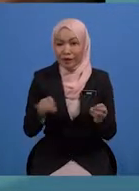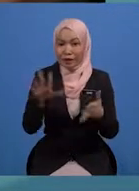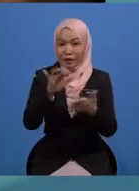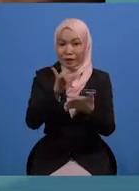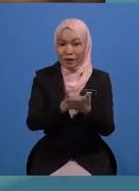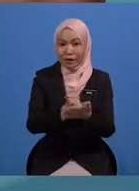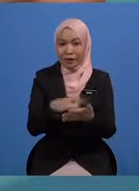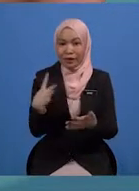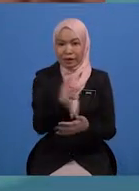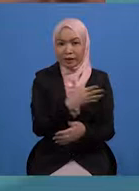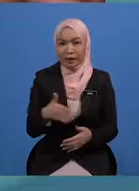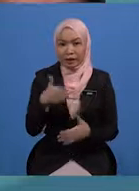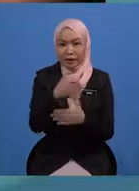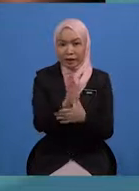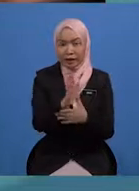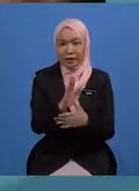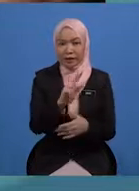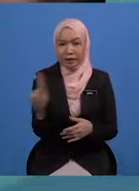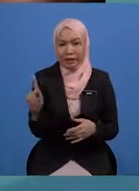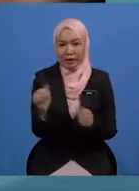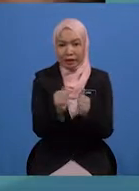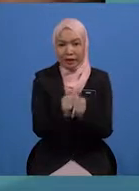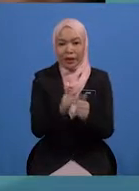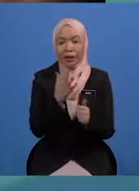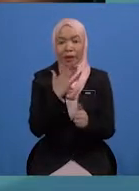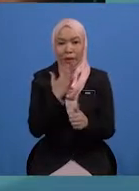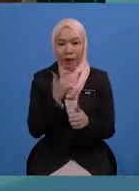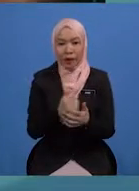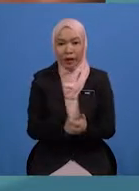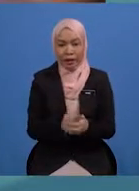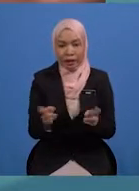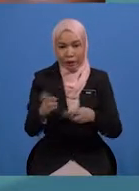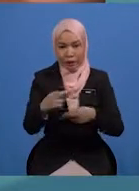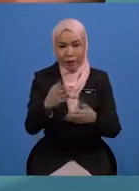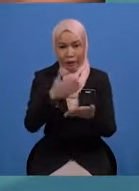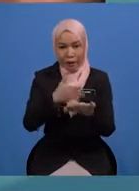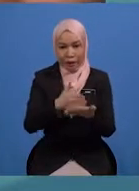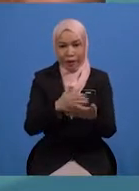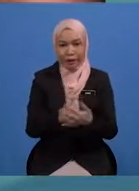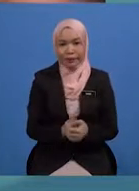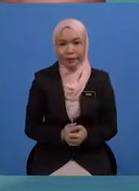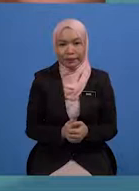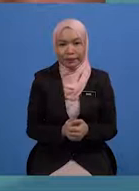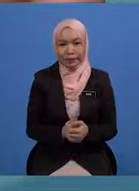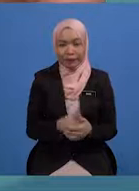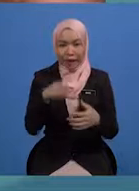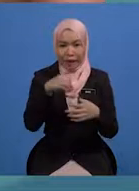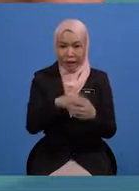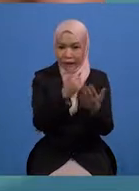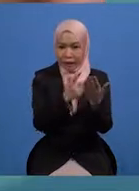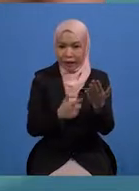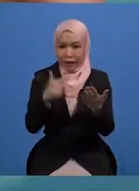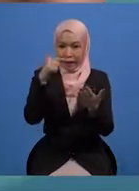Selepas ini, kita akan teruskan dengan mewarna ruang tengah pula. Dalam lakaran yang